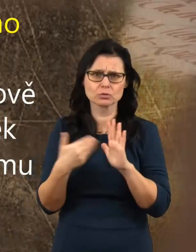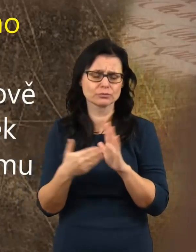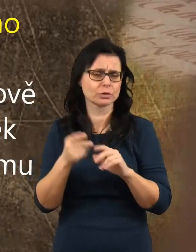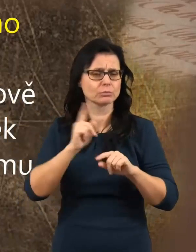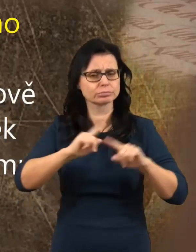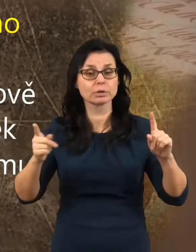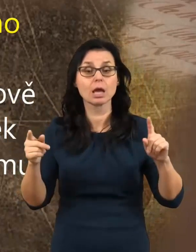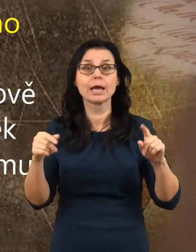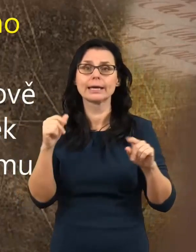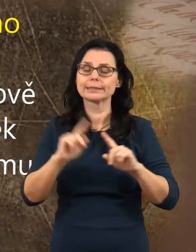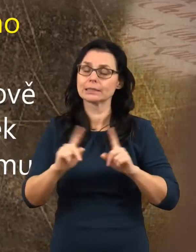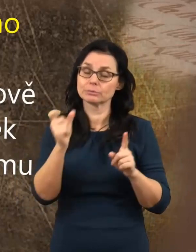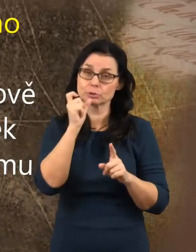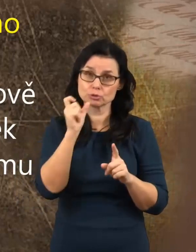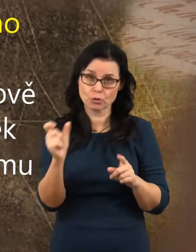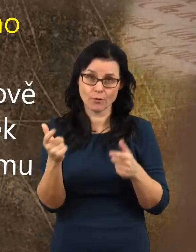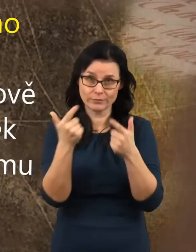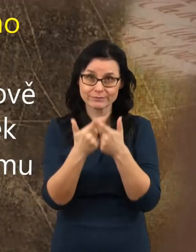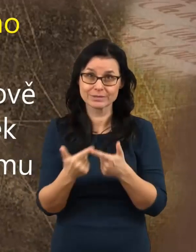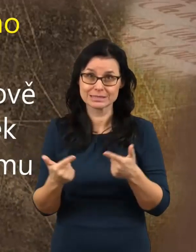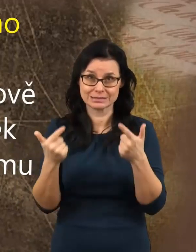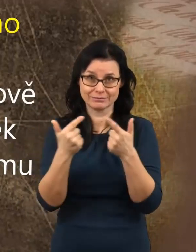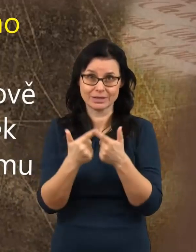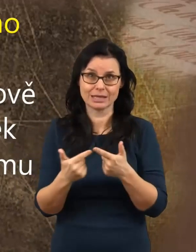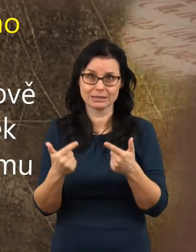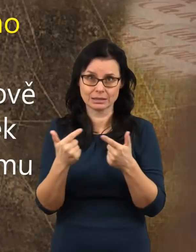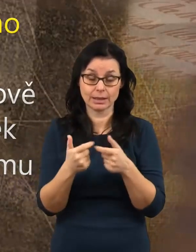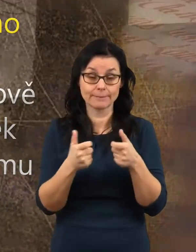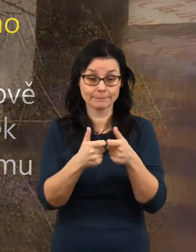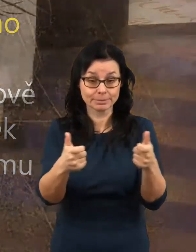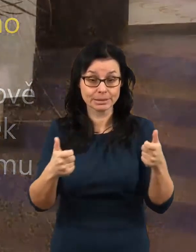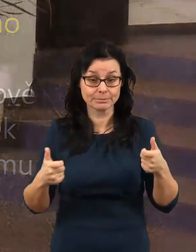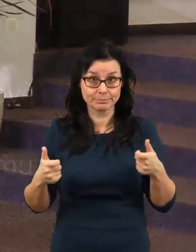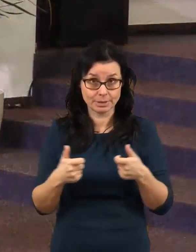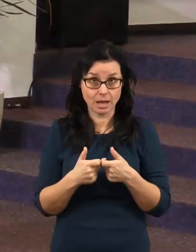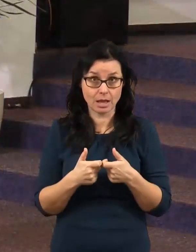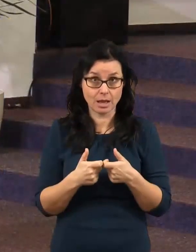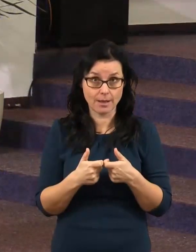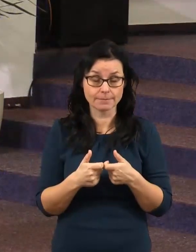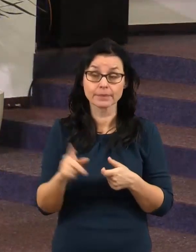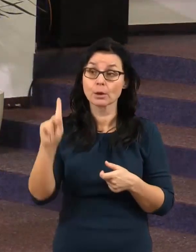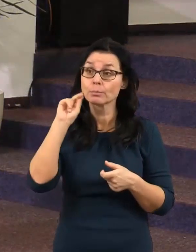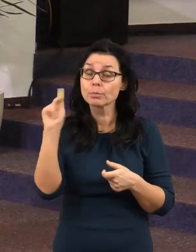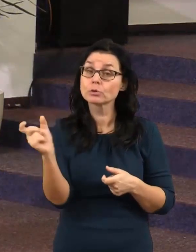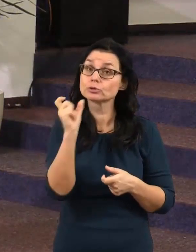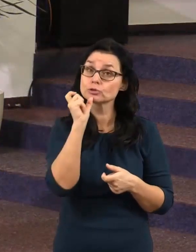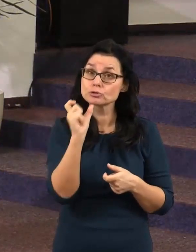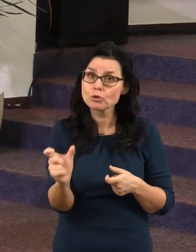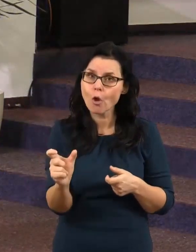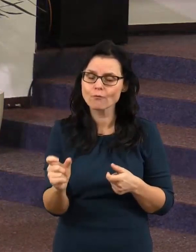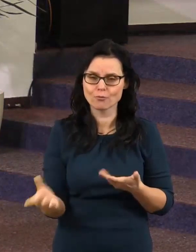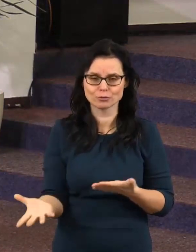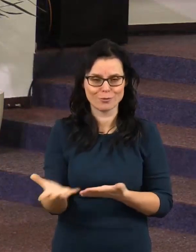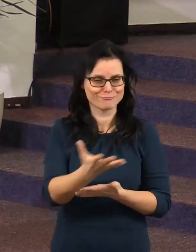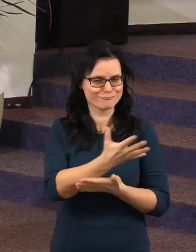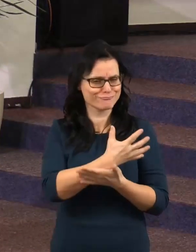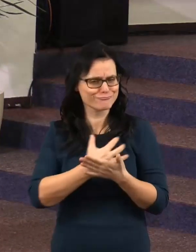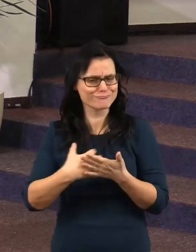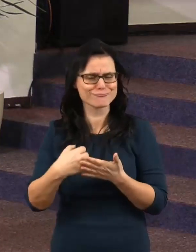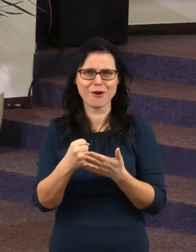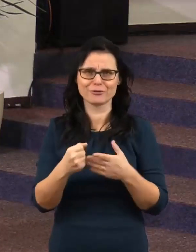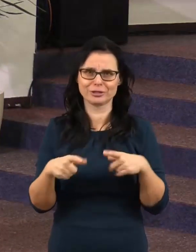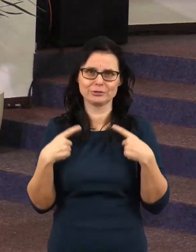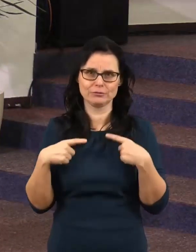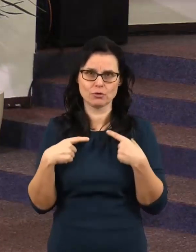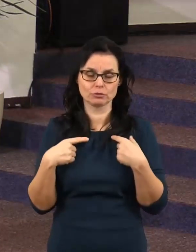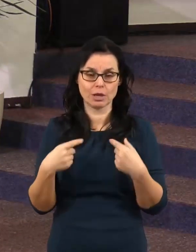dále. Jinými slovy by se dalo říct, Bible, boží slovo, je praktická kniha. Ono vás